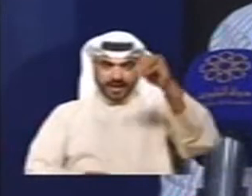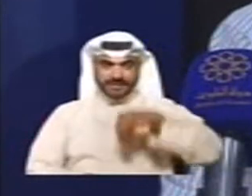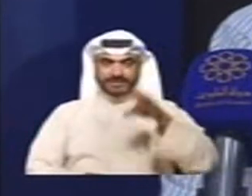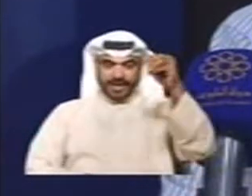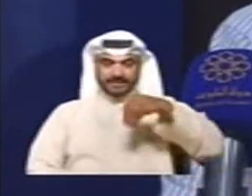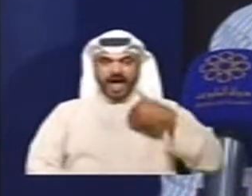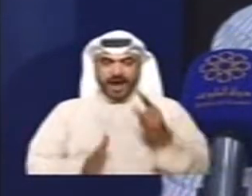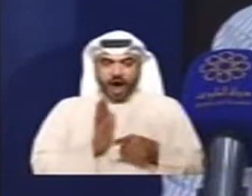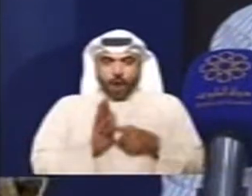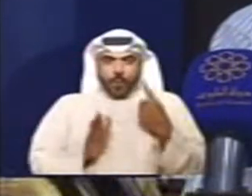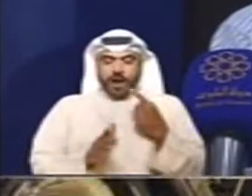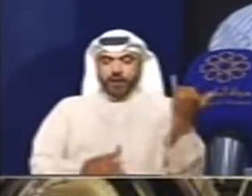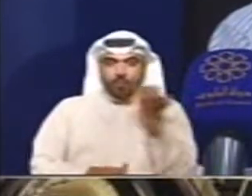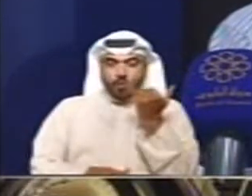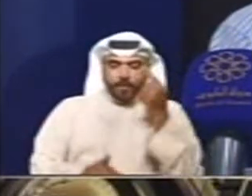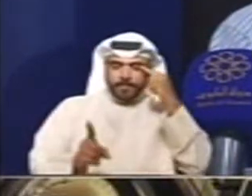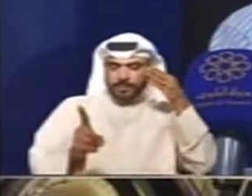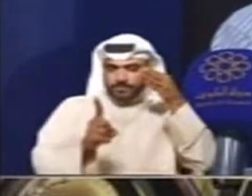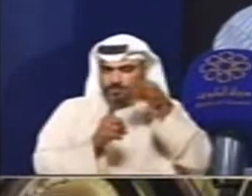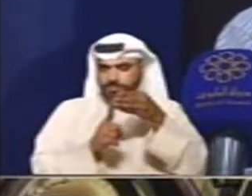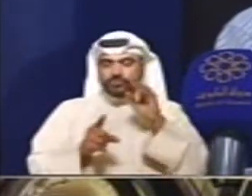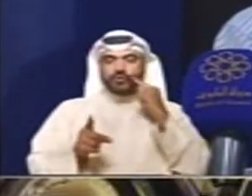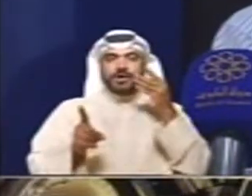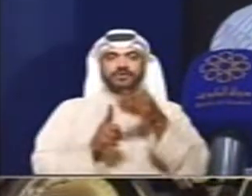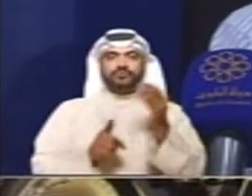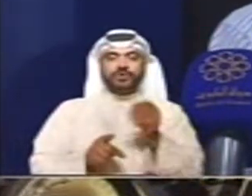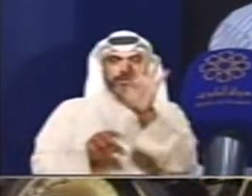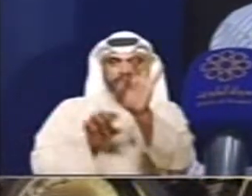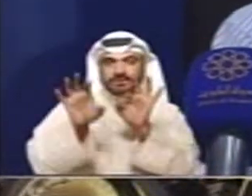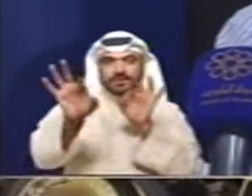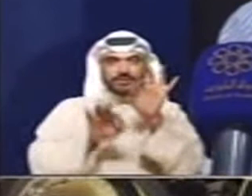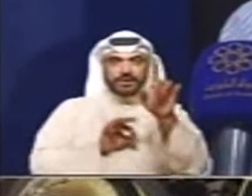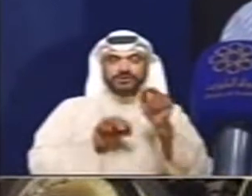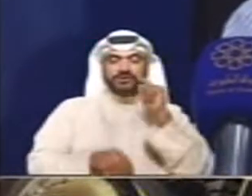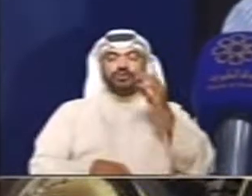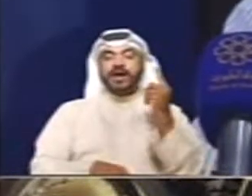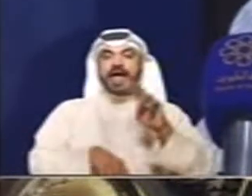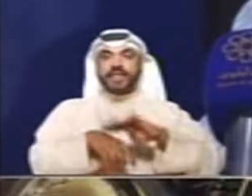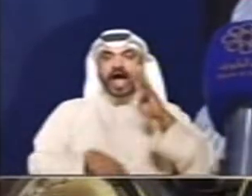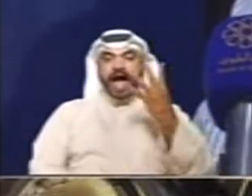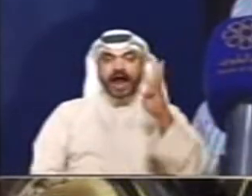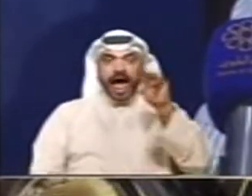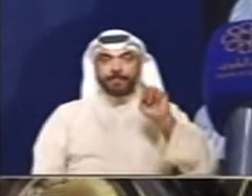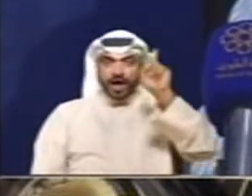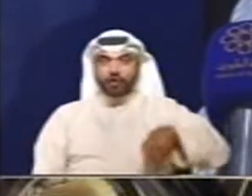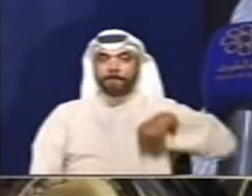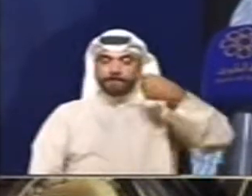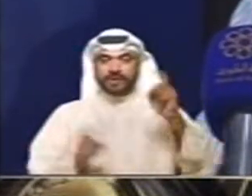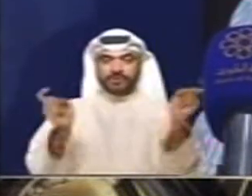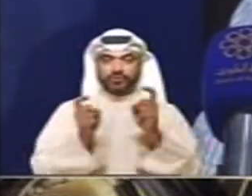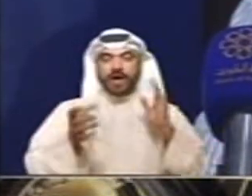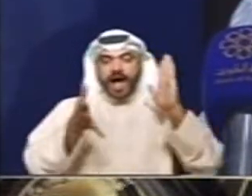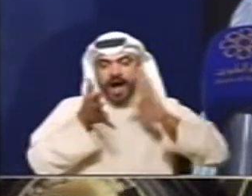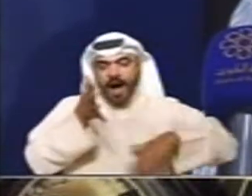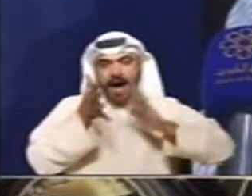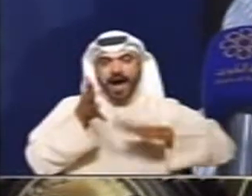الأولى هي التركيز على استشفاء اللاعبين لأنهم يلعبون في الدوري كل 4 أيام، إضافة إلى آخر